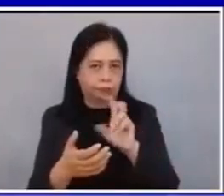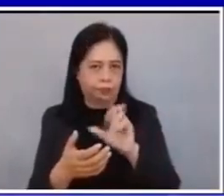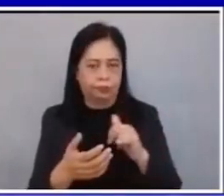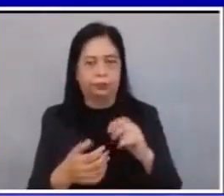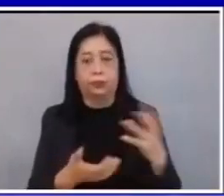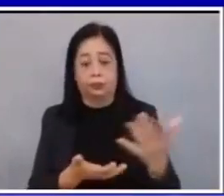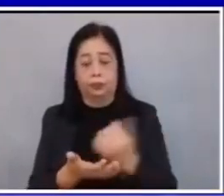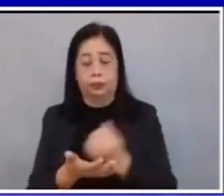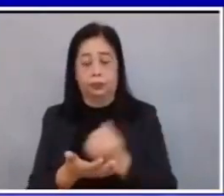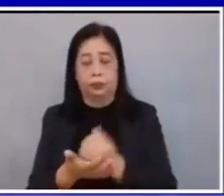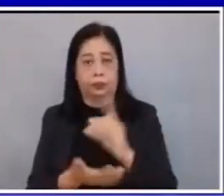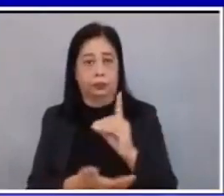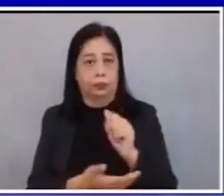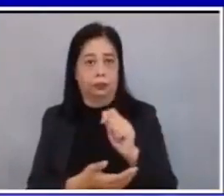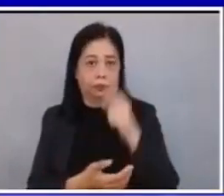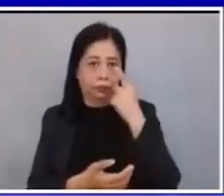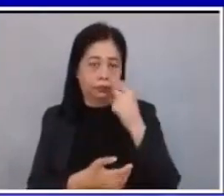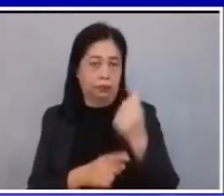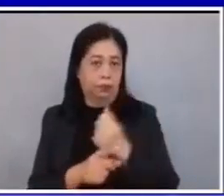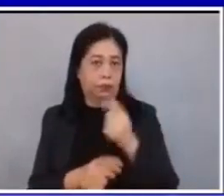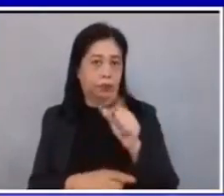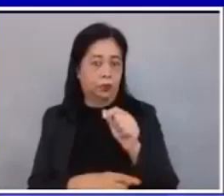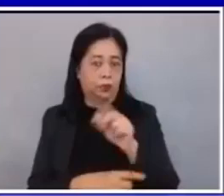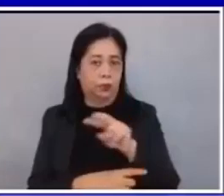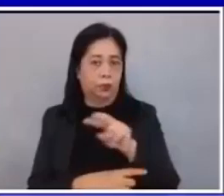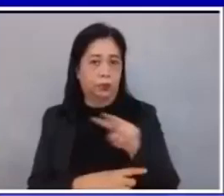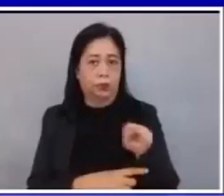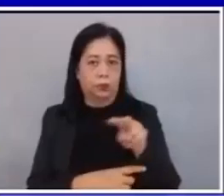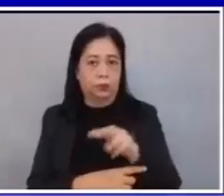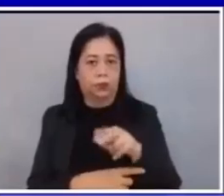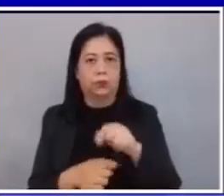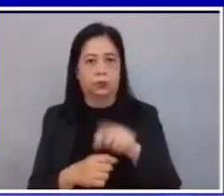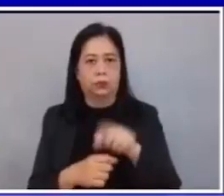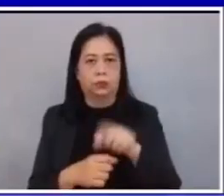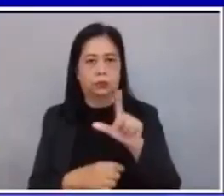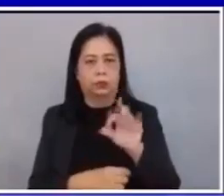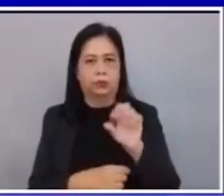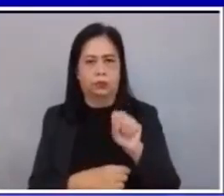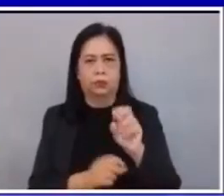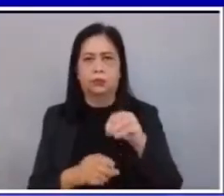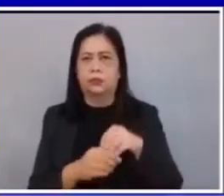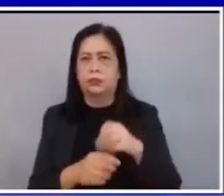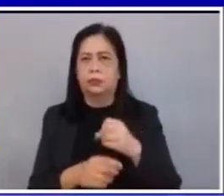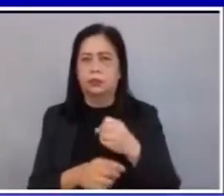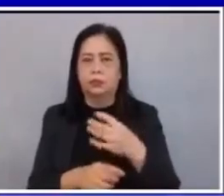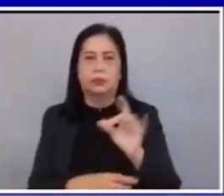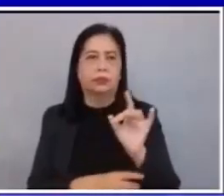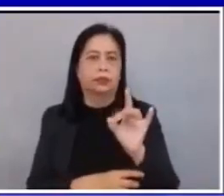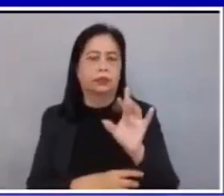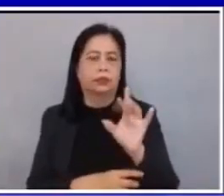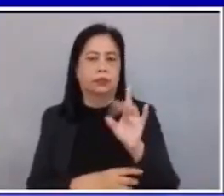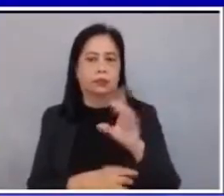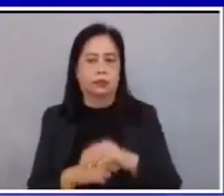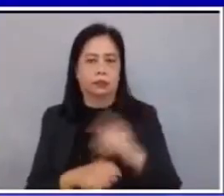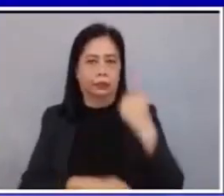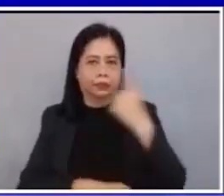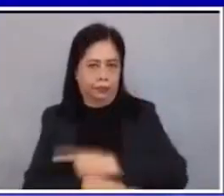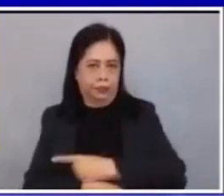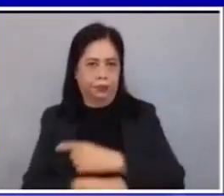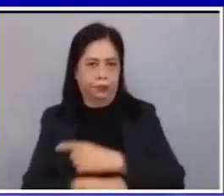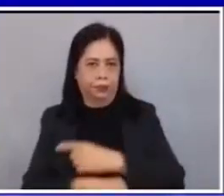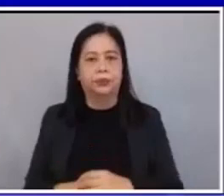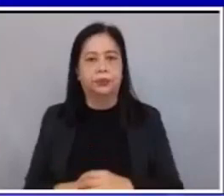sa August 2022 LFS ay ginawa sa loob ng 18 araw mula